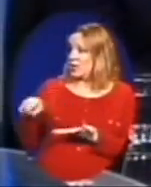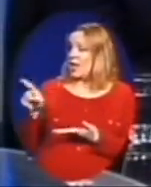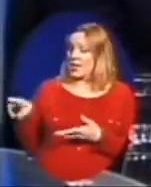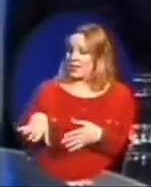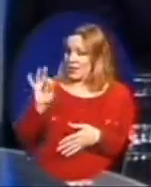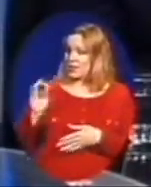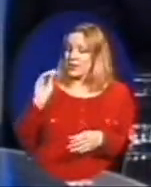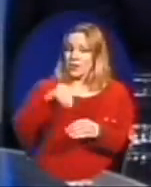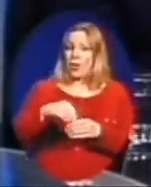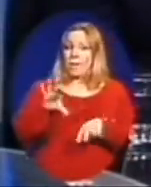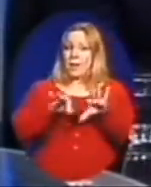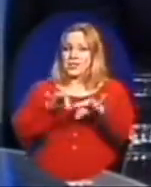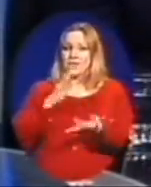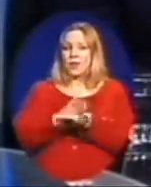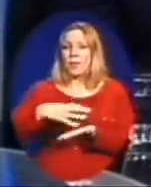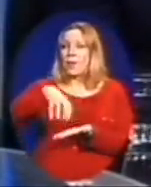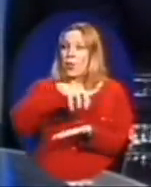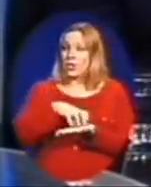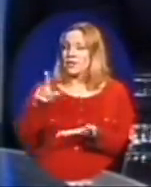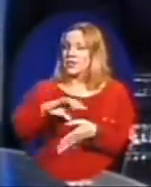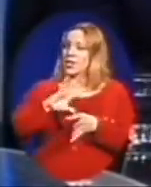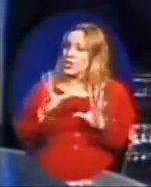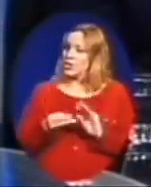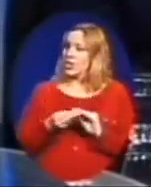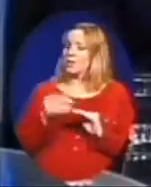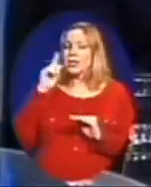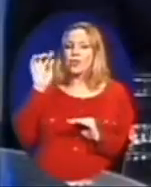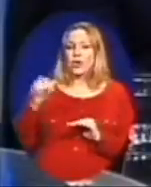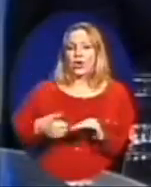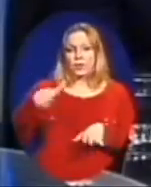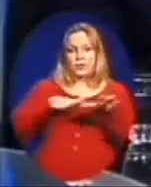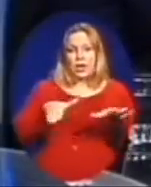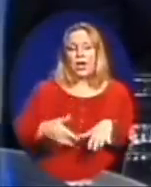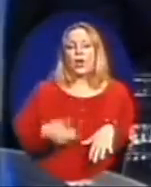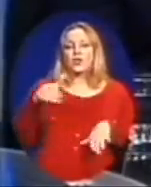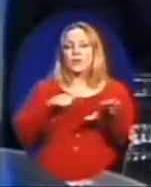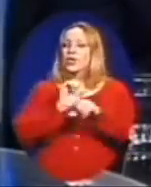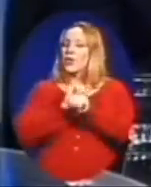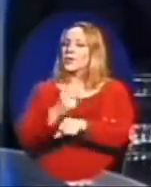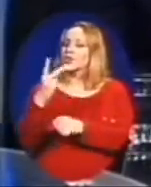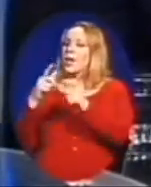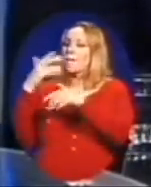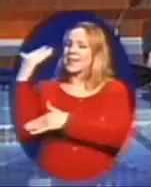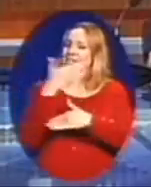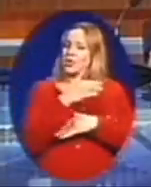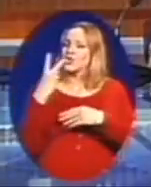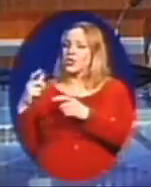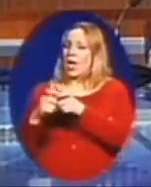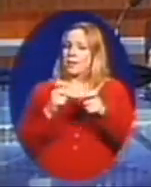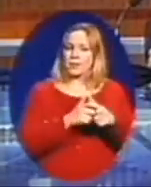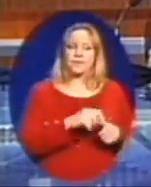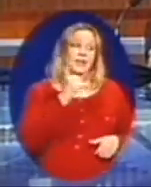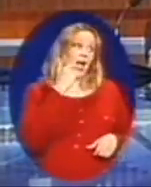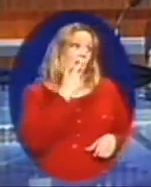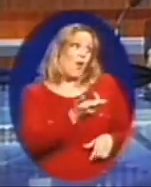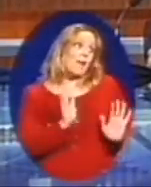אתה תגיע לפריימריז, ואתה כבר ממורכז, ואתה תשלים עם העמדות של ראש הממשלה. ראש הממשלה תומך בשתי מדינות לשני עמים, נכון ירון? כך הוא